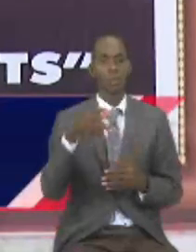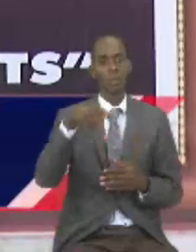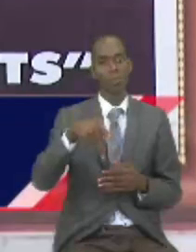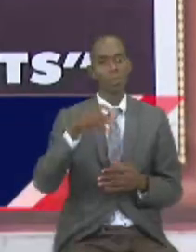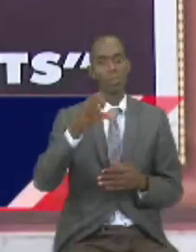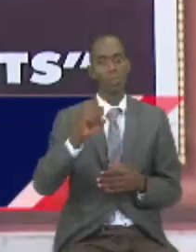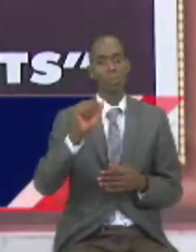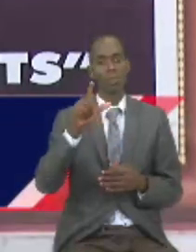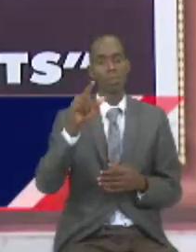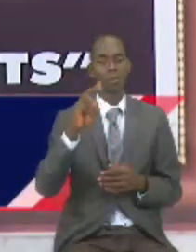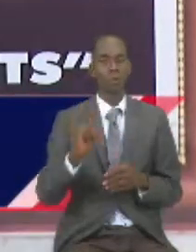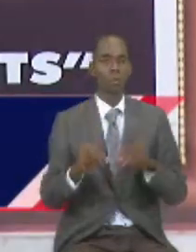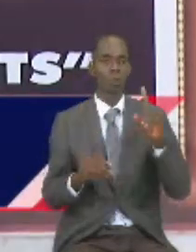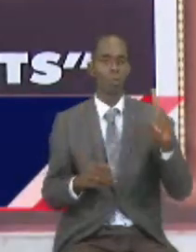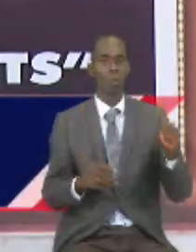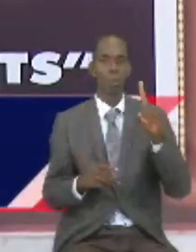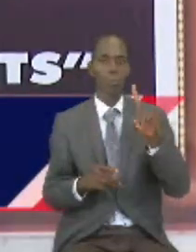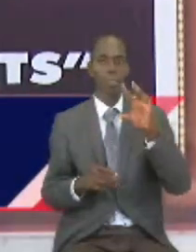Psaume